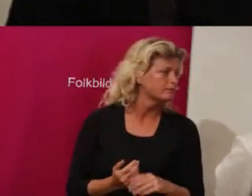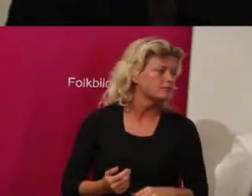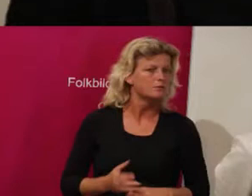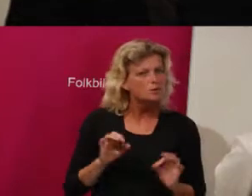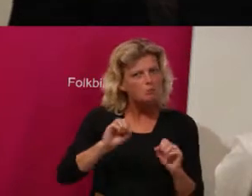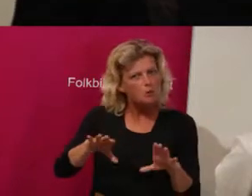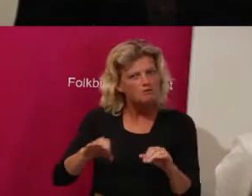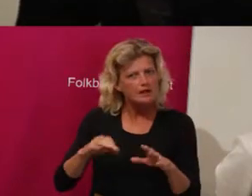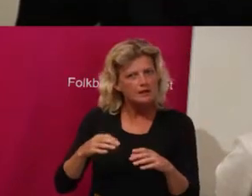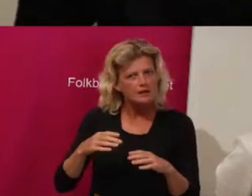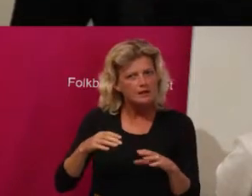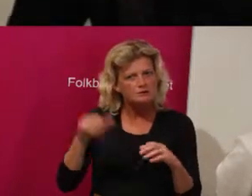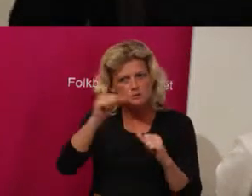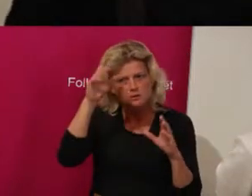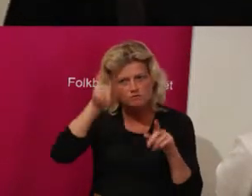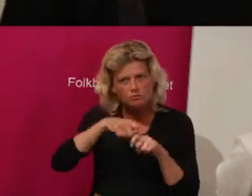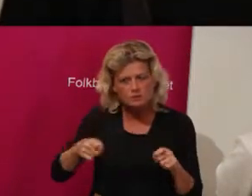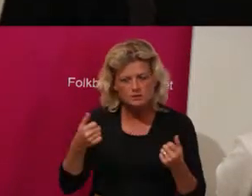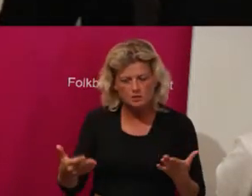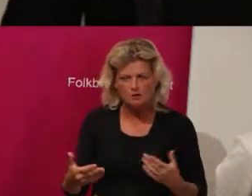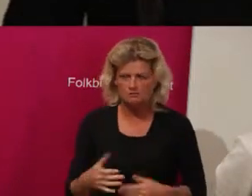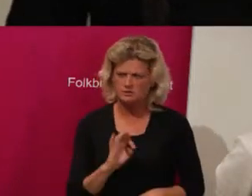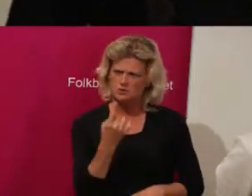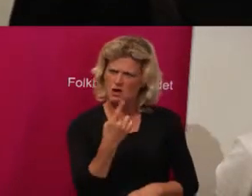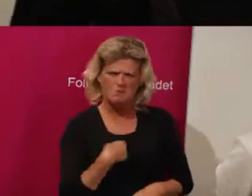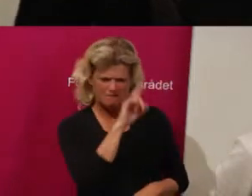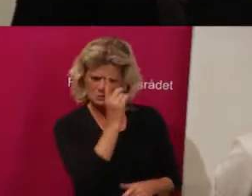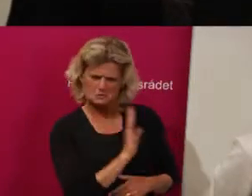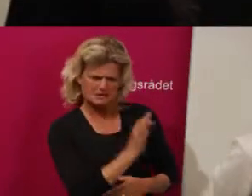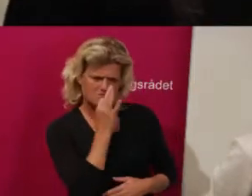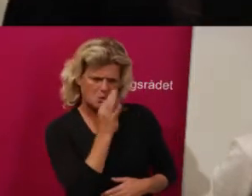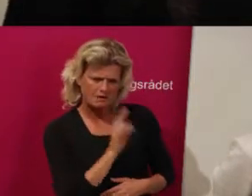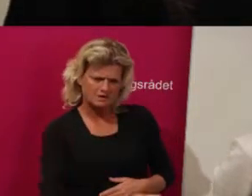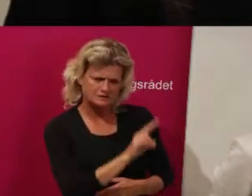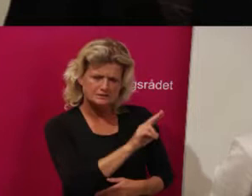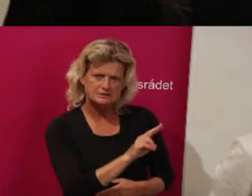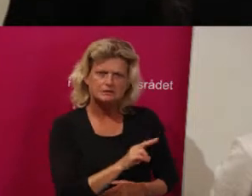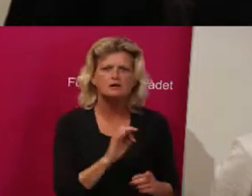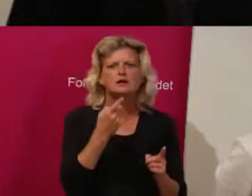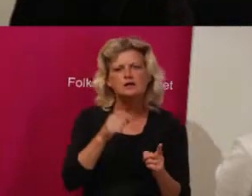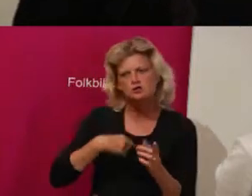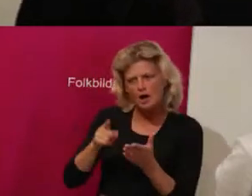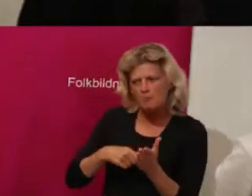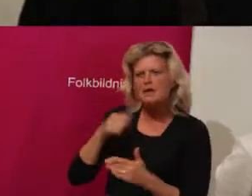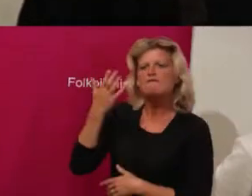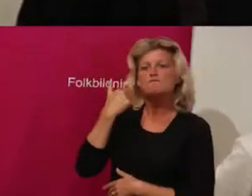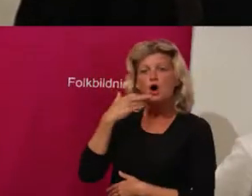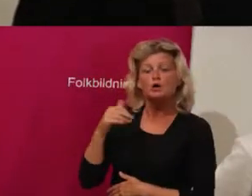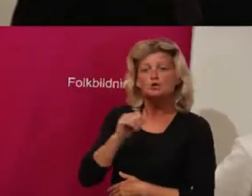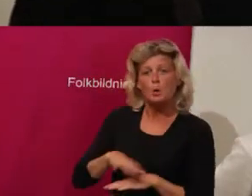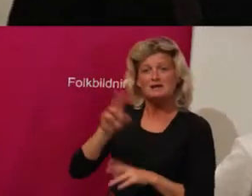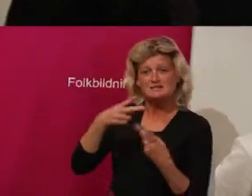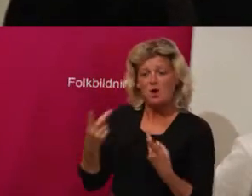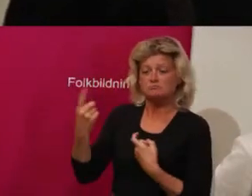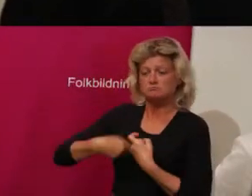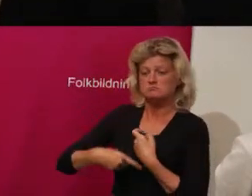kulturprogrammen? Jag är inte riktigt med att man är med på din alltså, fråga. Om jag säger så här, studiecirklar har varit det som man har hållit på med mest